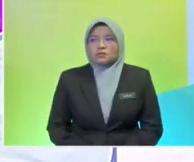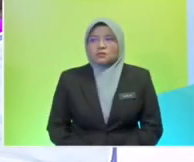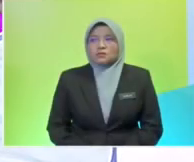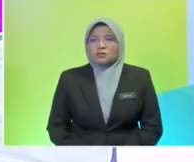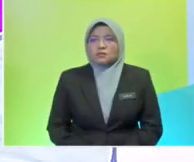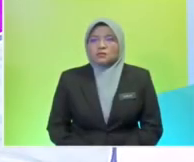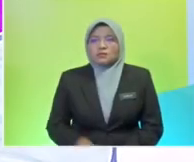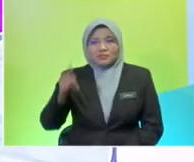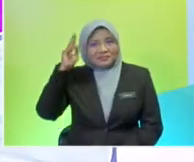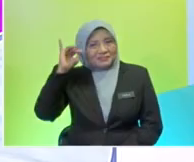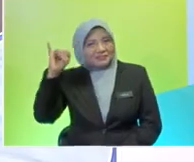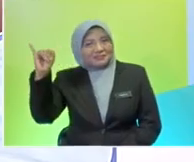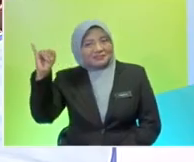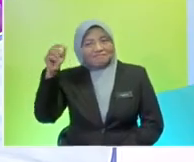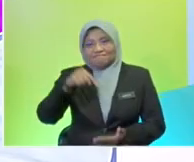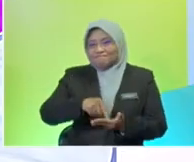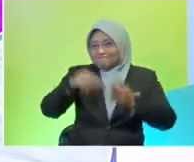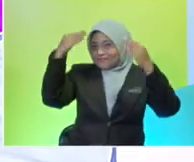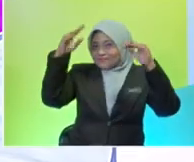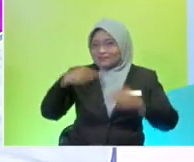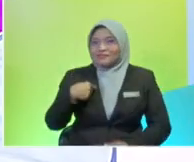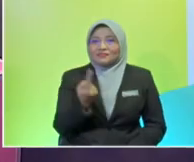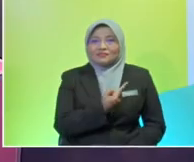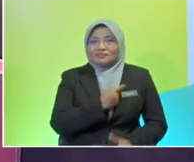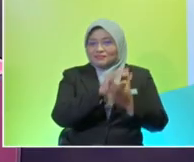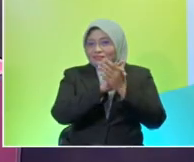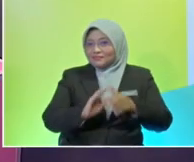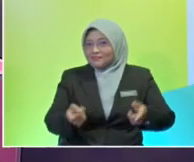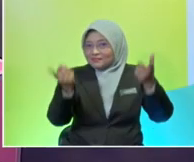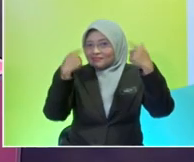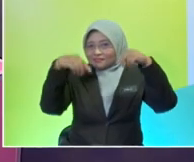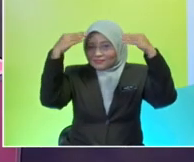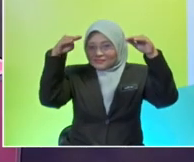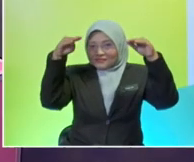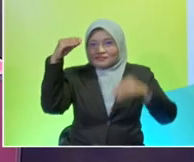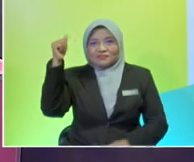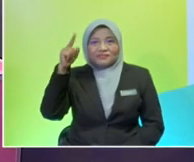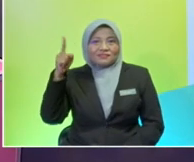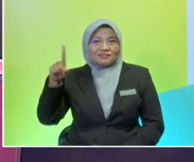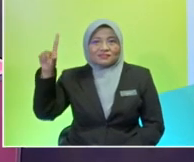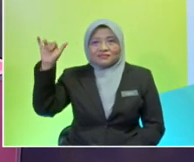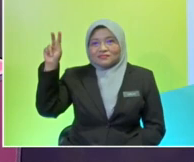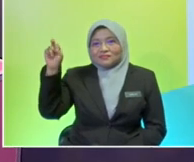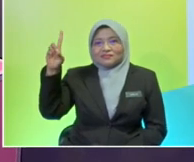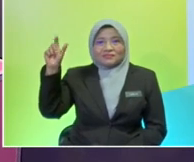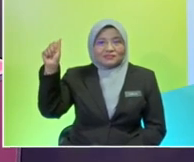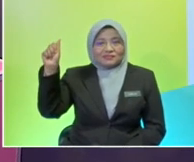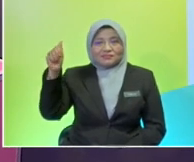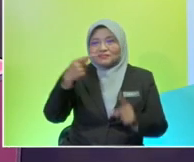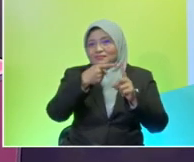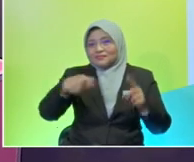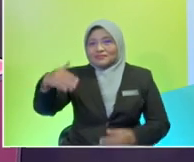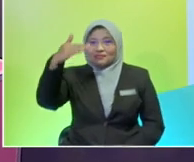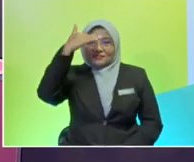ini dia Ceko kita Selamat datang kita ucapkan kepada Cikgu Adinda Muhammad Nuruddin dari sekolah kebangsaan Sungai Teluk kota tinggi